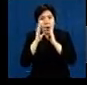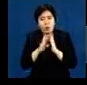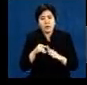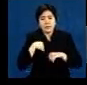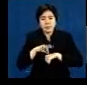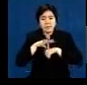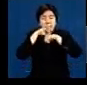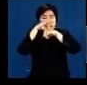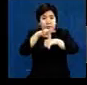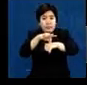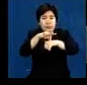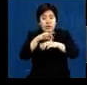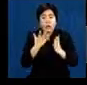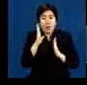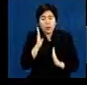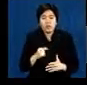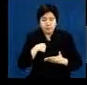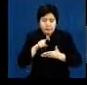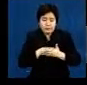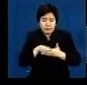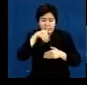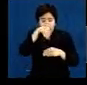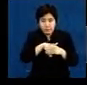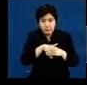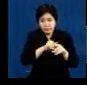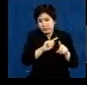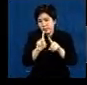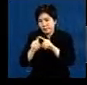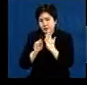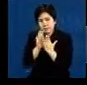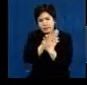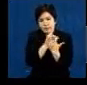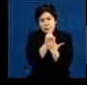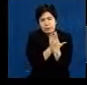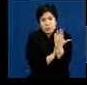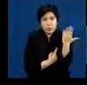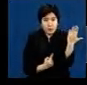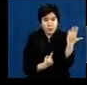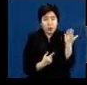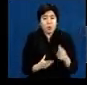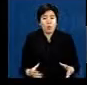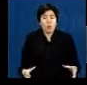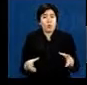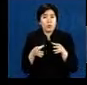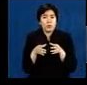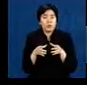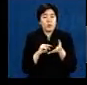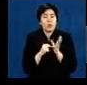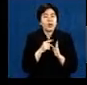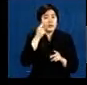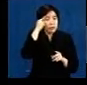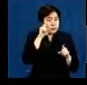แต่งตั้งและตัวแทนวุฒิสมาชิกที่มาจากการเลือกตั้งทั้งเป็นกลุ่มที่มาจากกลุ่มที่เห็นด้ว